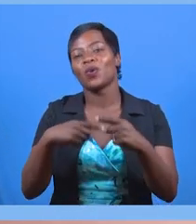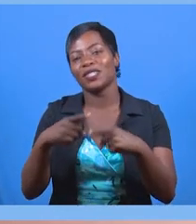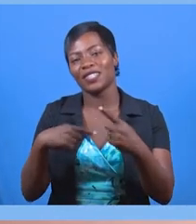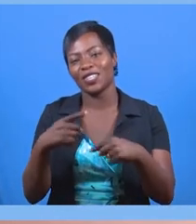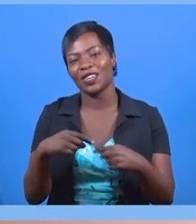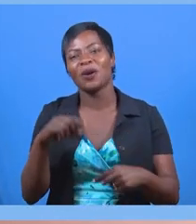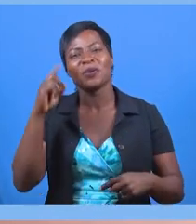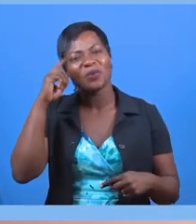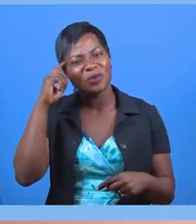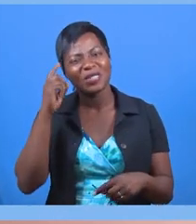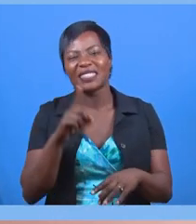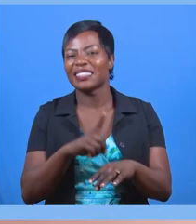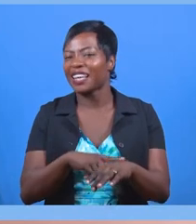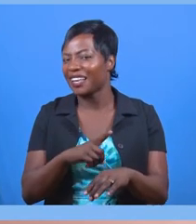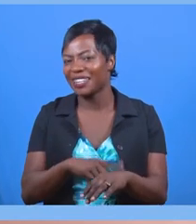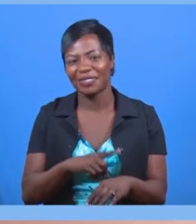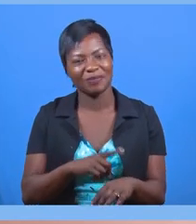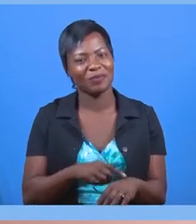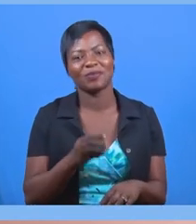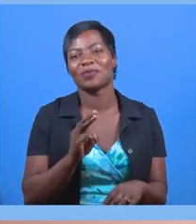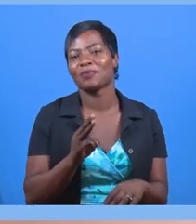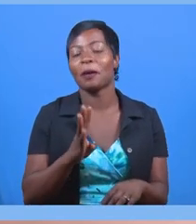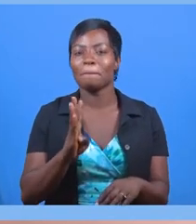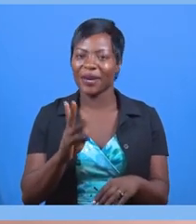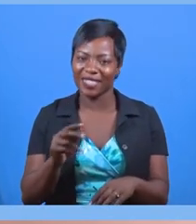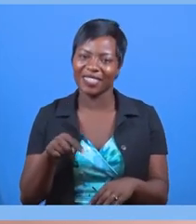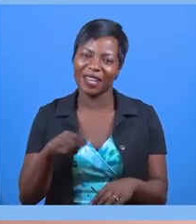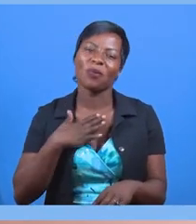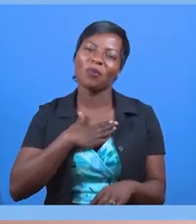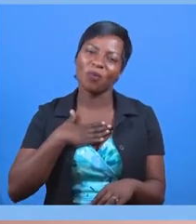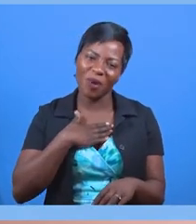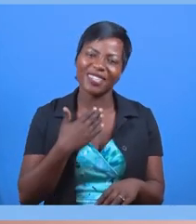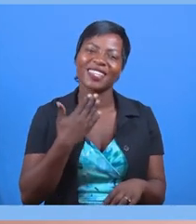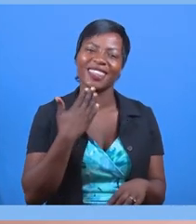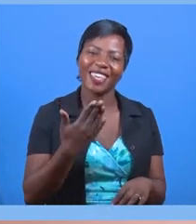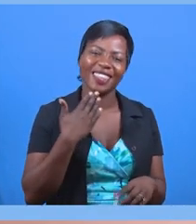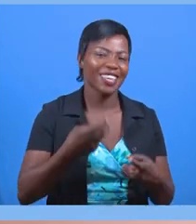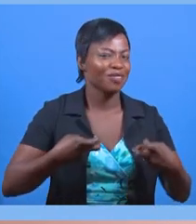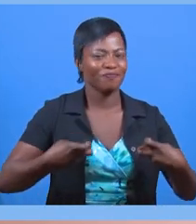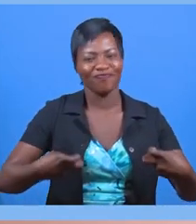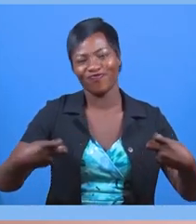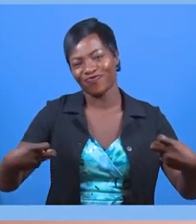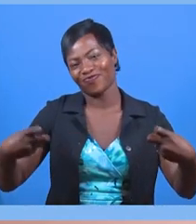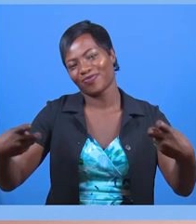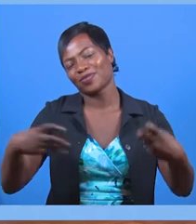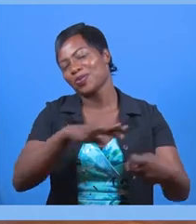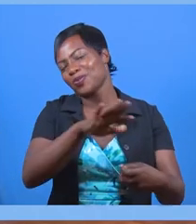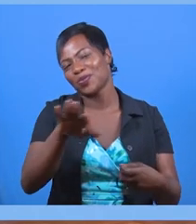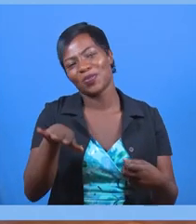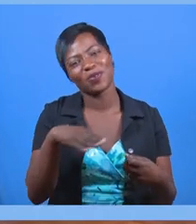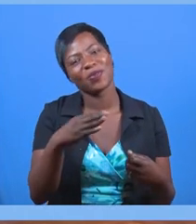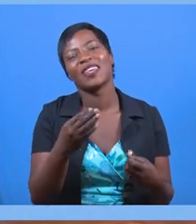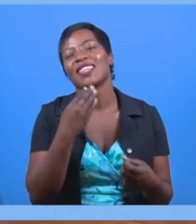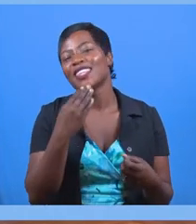yedu inotandanisana nesu asi regai nditipe ritore mukana uno wokutenda vadare vedu vatyaira chirongwa zvakanaka. Ndinokutenda